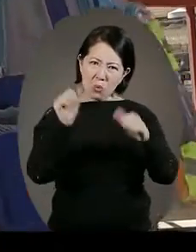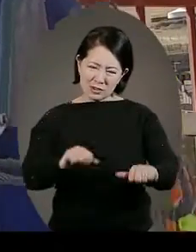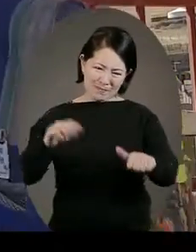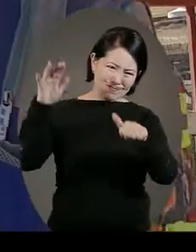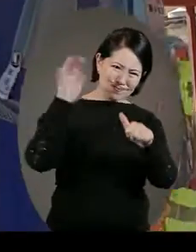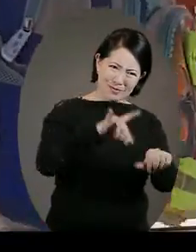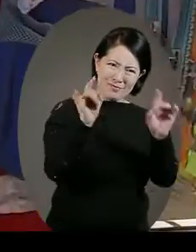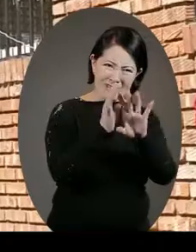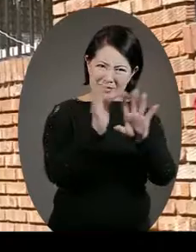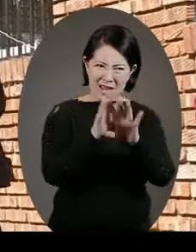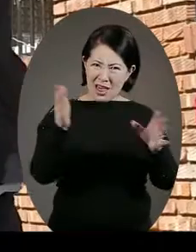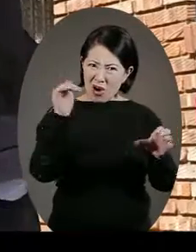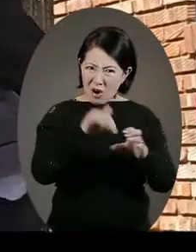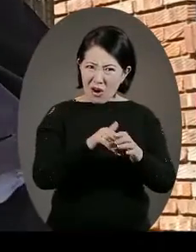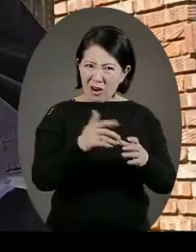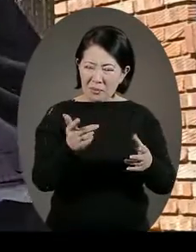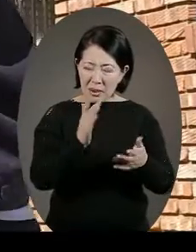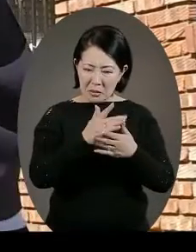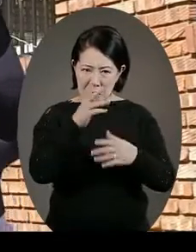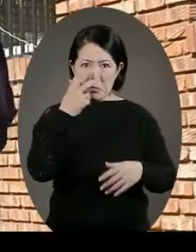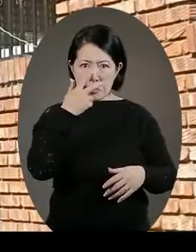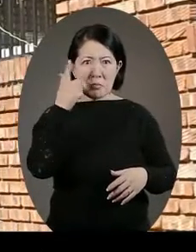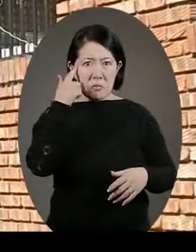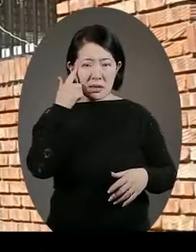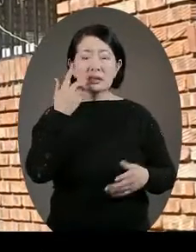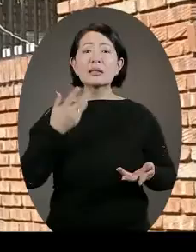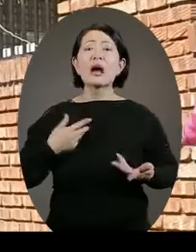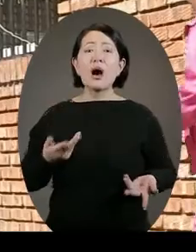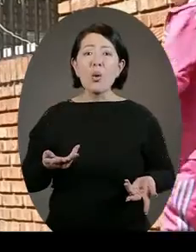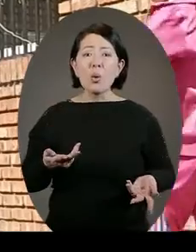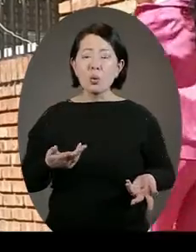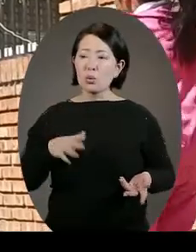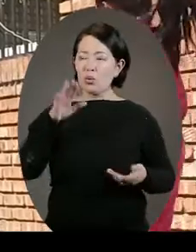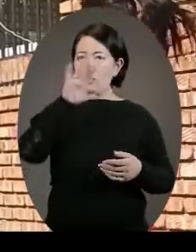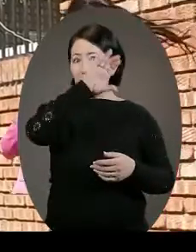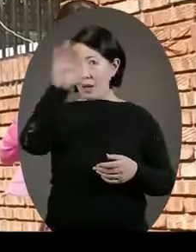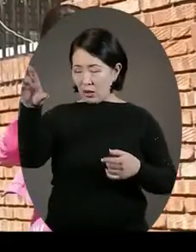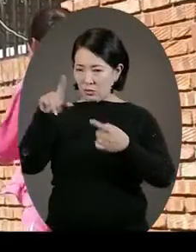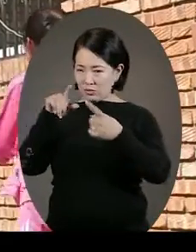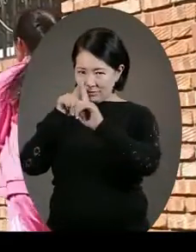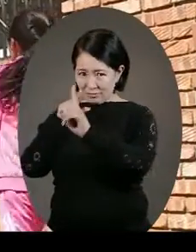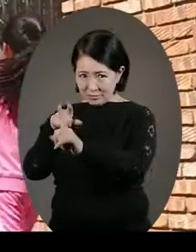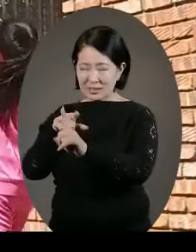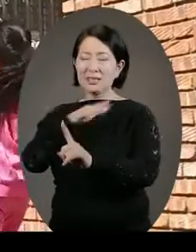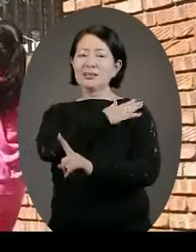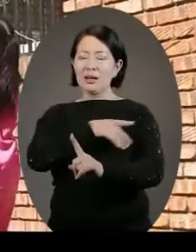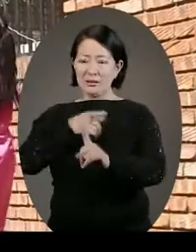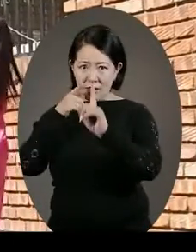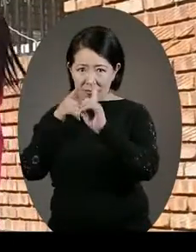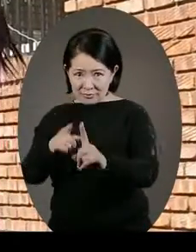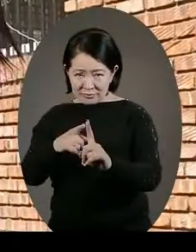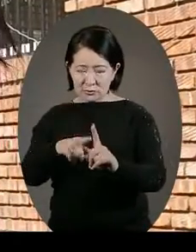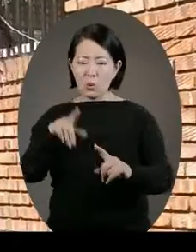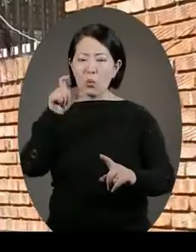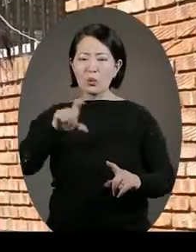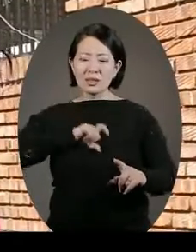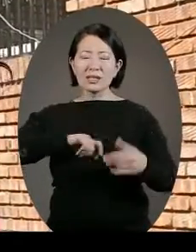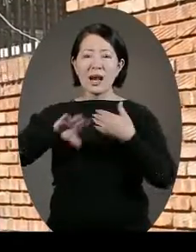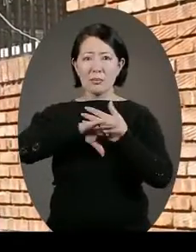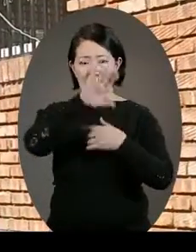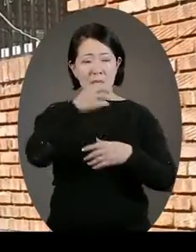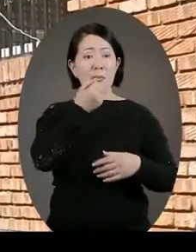яах ёстой вэ? Мэдээж хүүхдийн эрхийг хамгаалдаг байгууллага цагдаад мэдэгдэх үүрэгтэй. Энэ бол таны